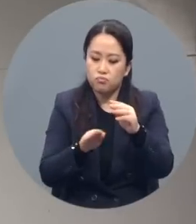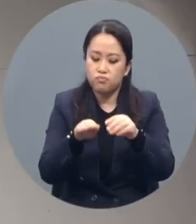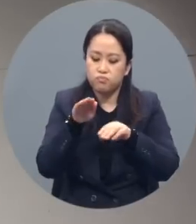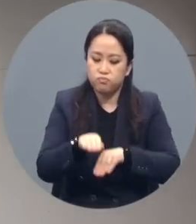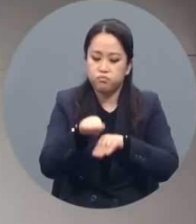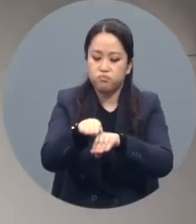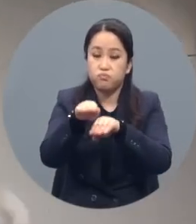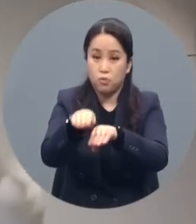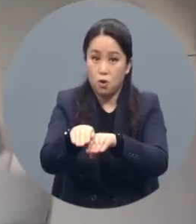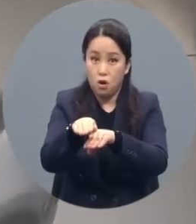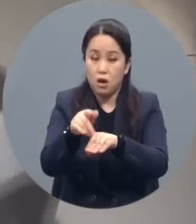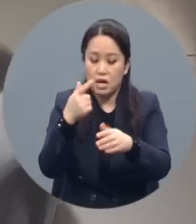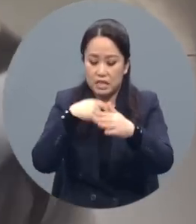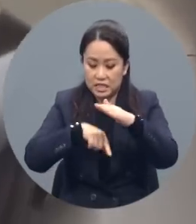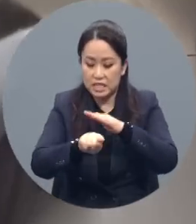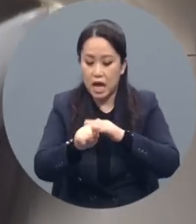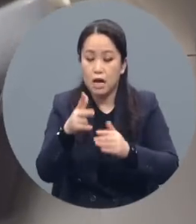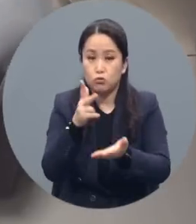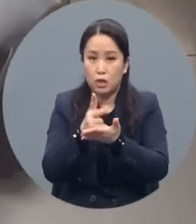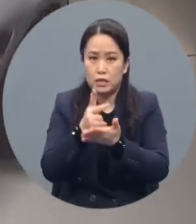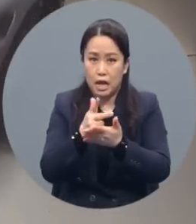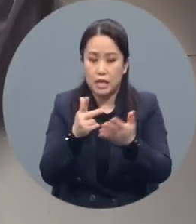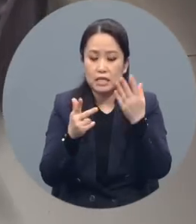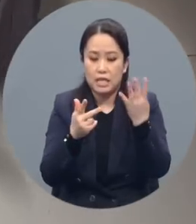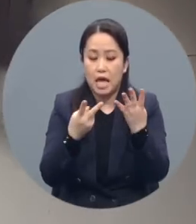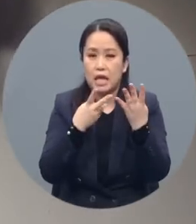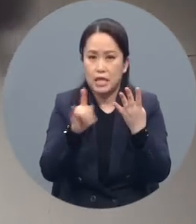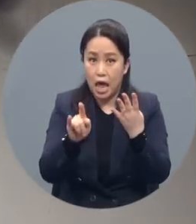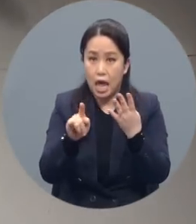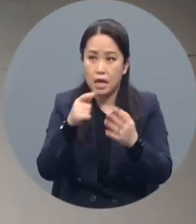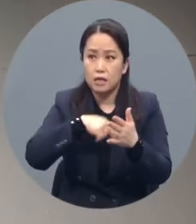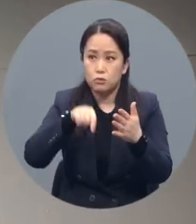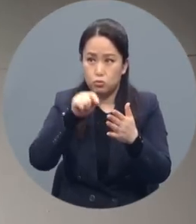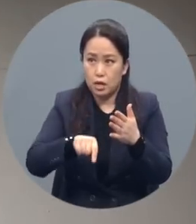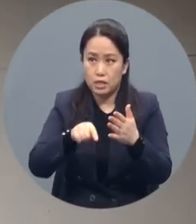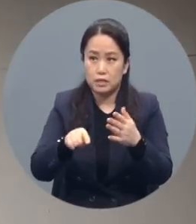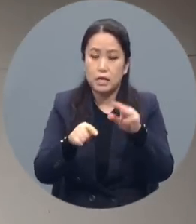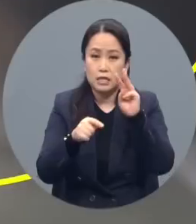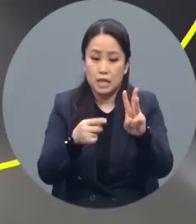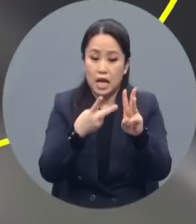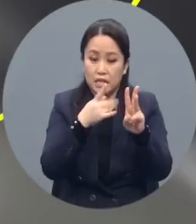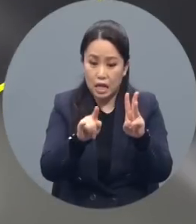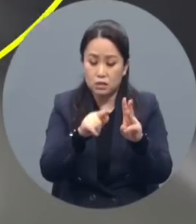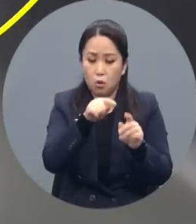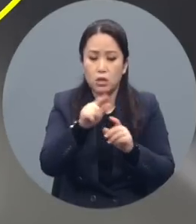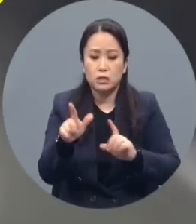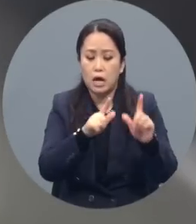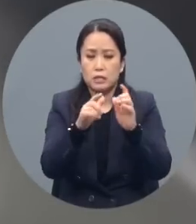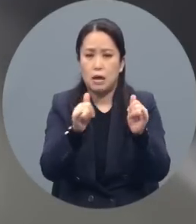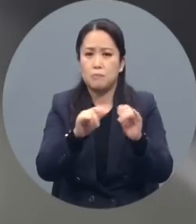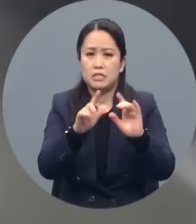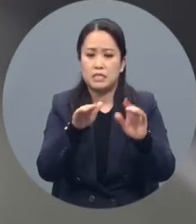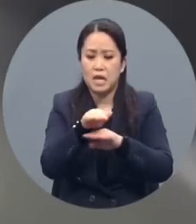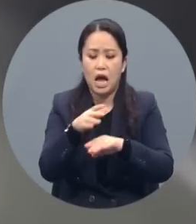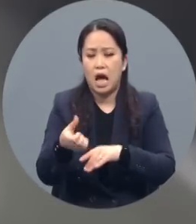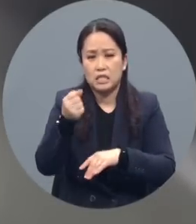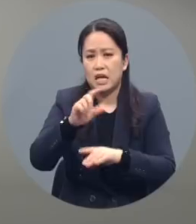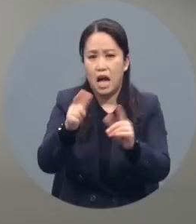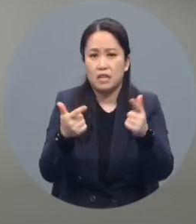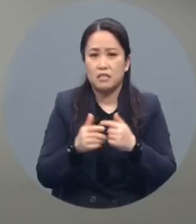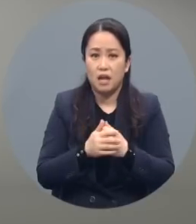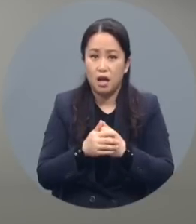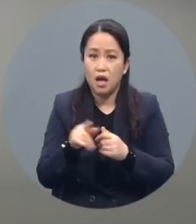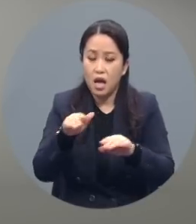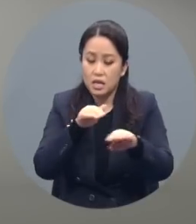나란히 지하주차장으로 들어온 승용차 4대. 이 중 3대는 입주민 차량이 아닙니다. 차량 개조용 부품을